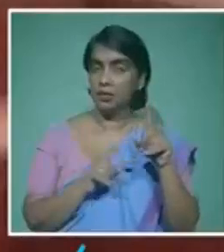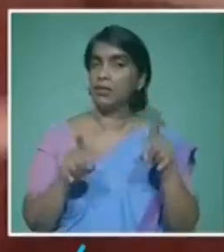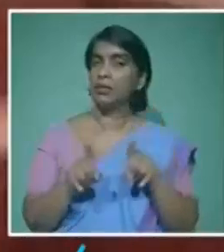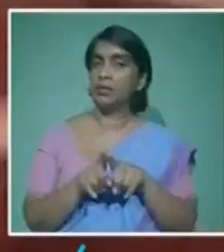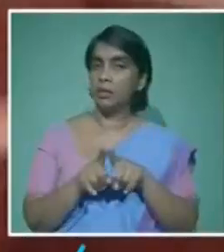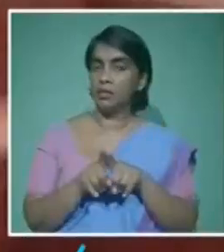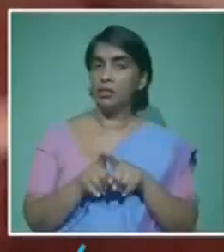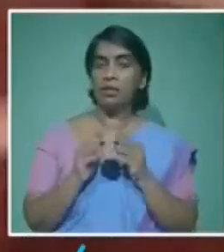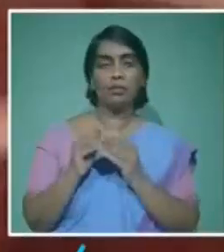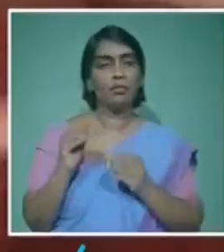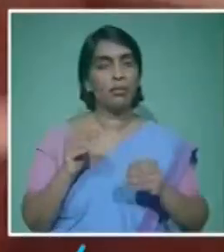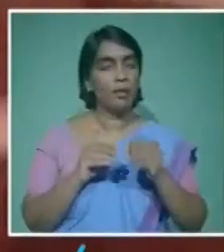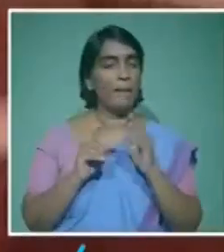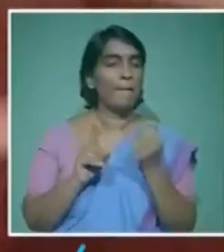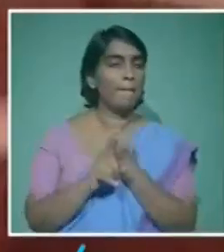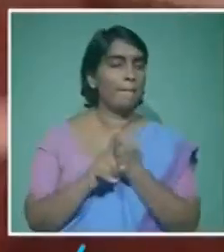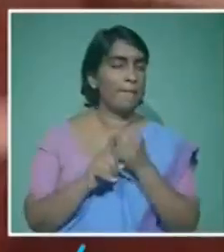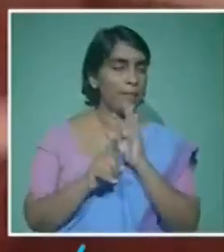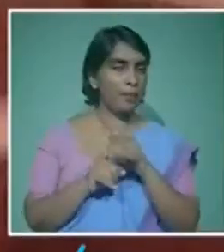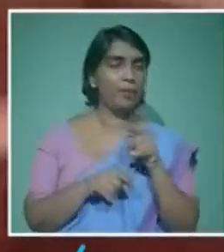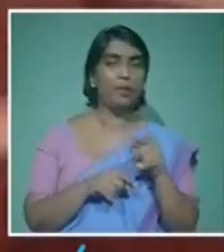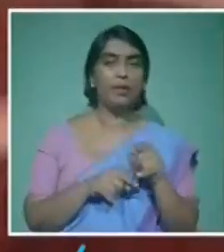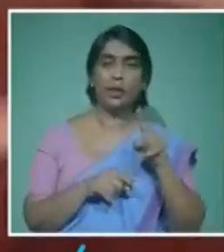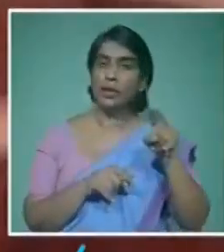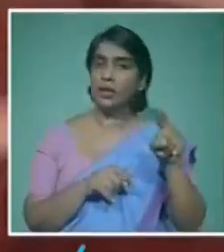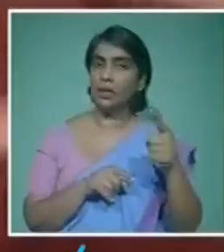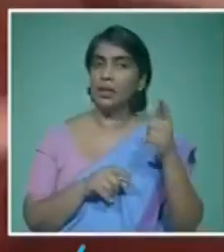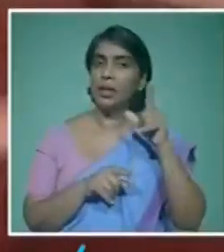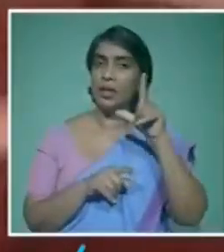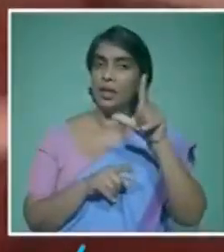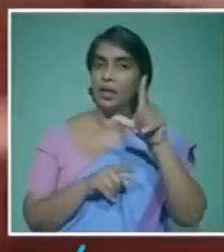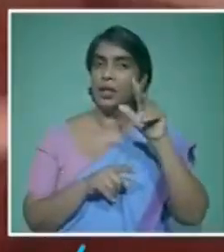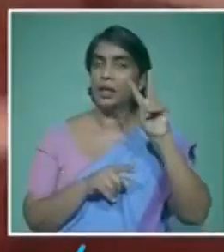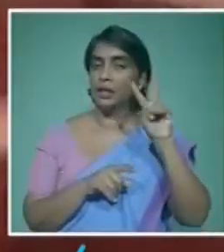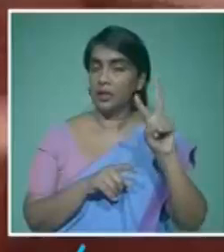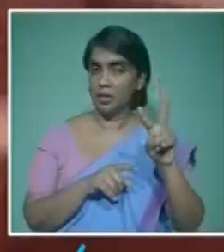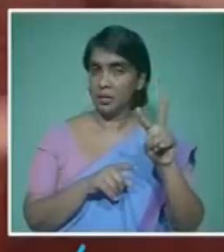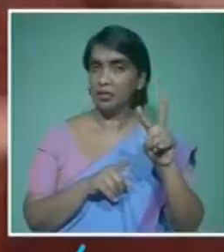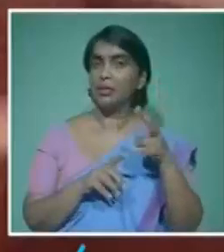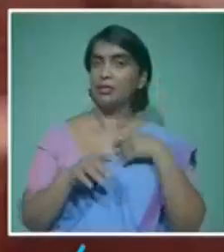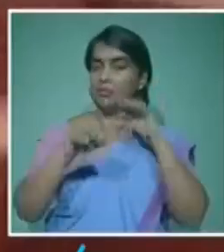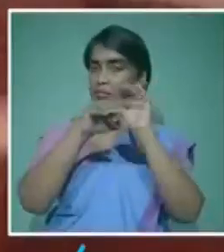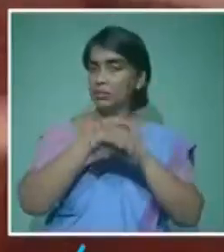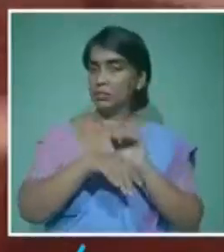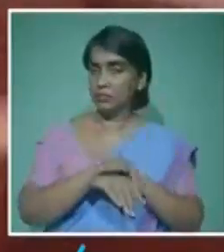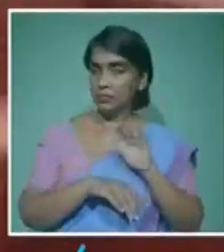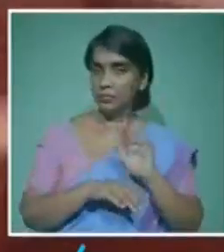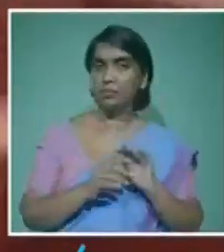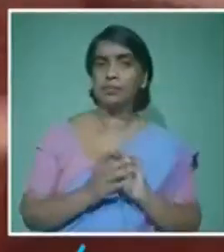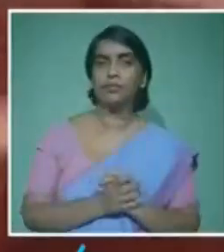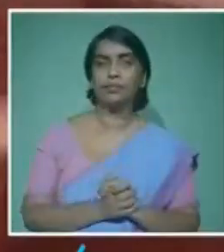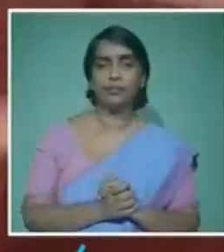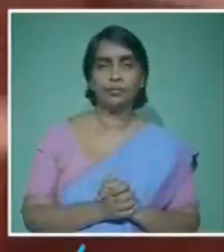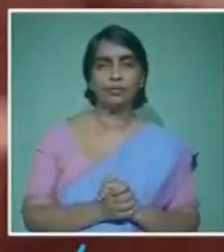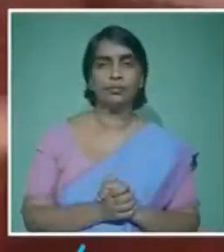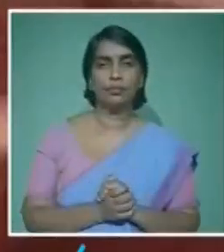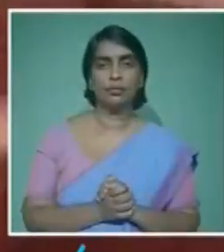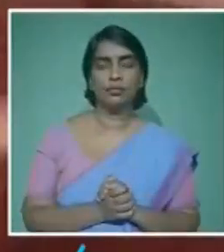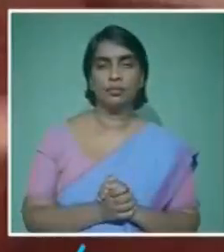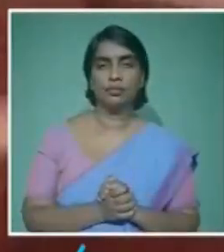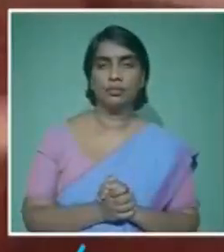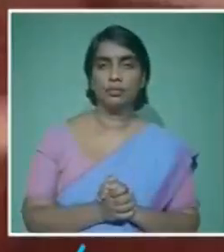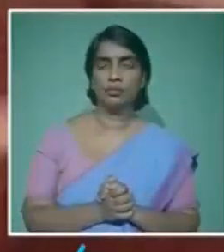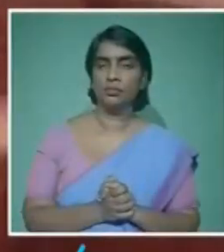மறைமுக கைத்தொழிலில் ஈடுபடுகின்ற 171 பேரும் இனங்காணப்பட்டுள்ளனர். I want to get more than 3 minutes from the government side.